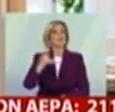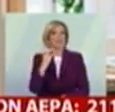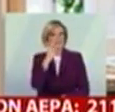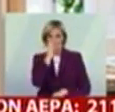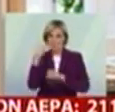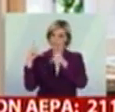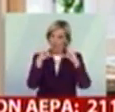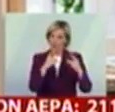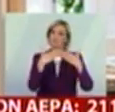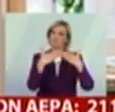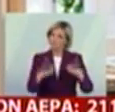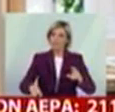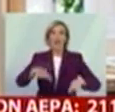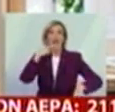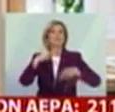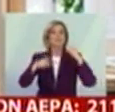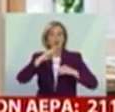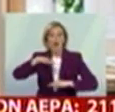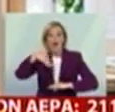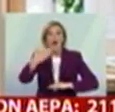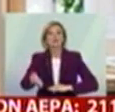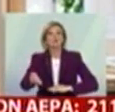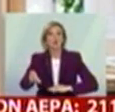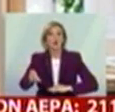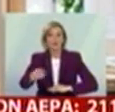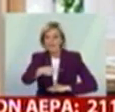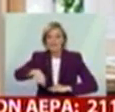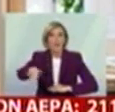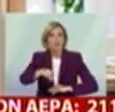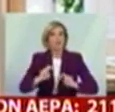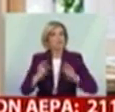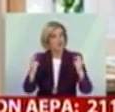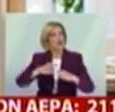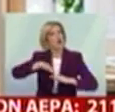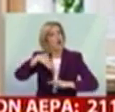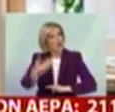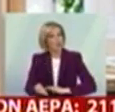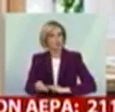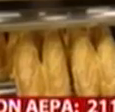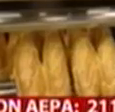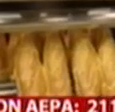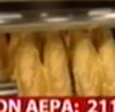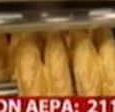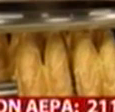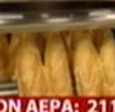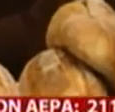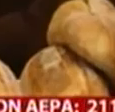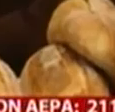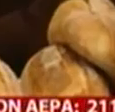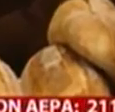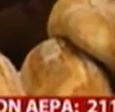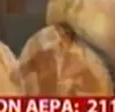η αντίδραση του κόσμου είναι λογική και γι' αυτό ανοίγουμε τα μικρόφωνα σε όλο τον κόσμο για να πει την άποψή του. Πάμε να ακούσουμε την